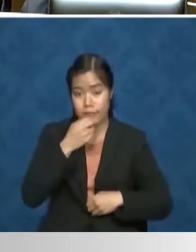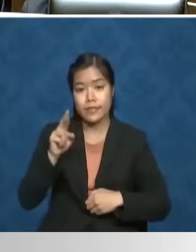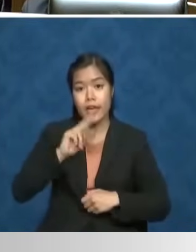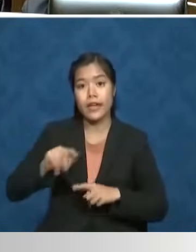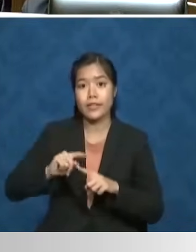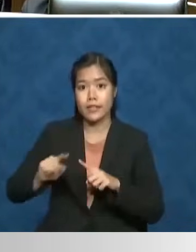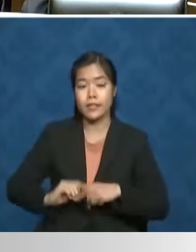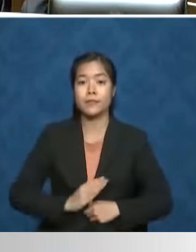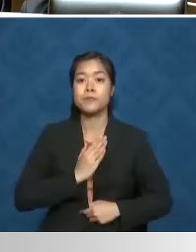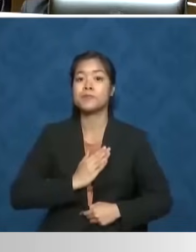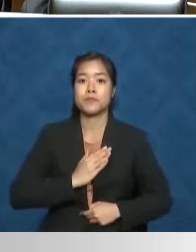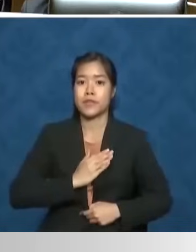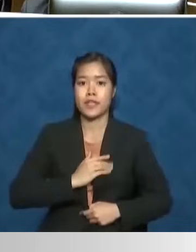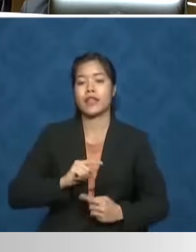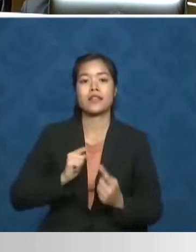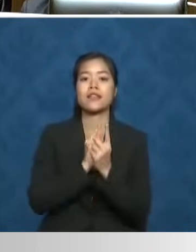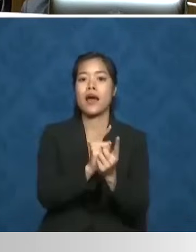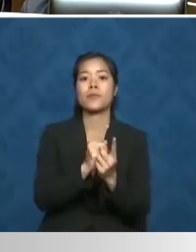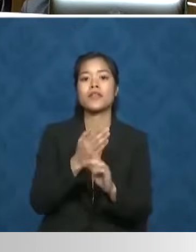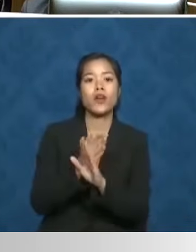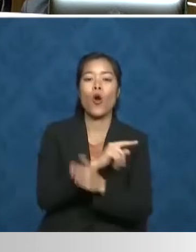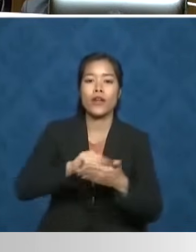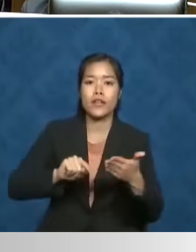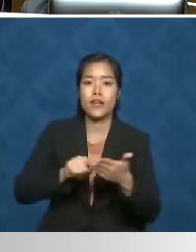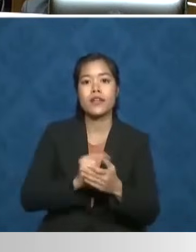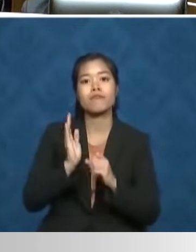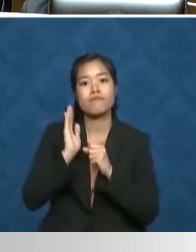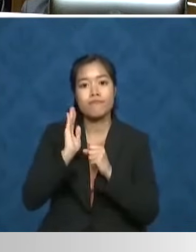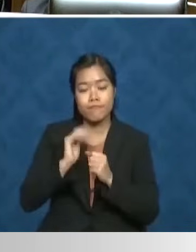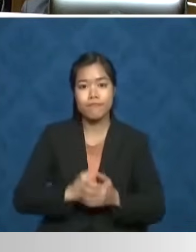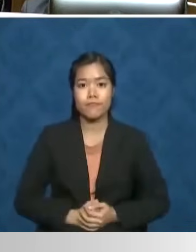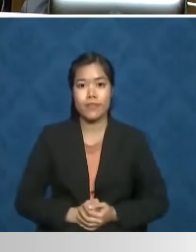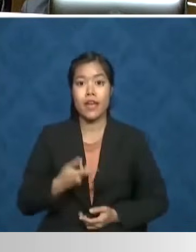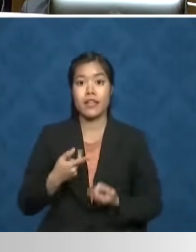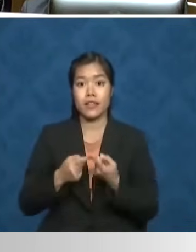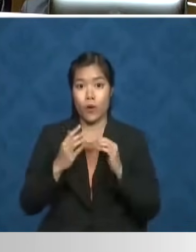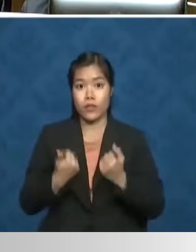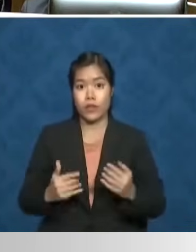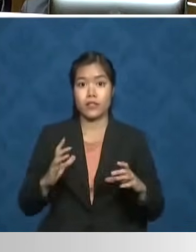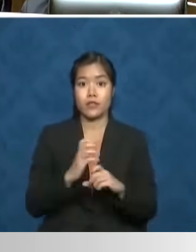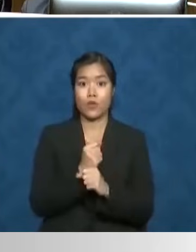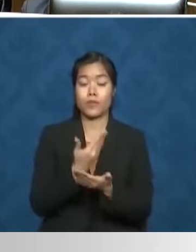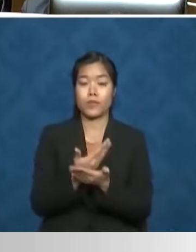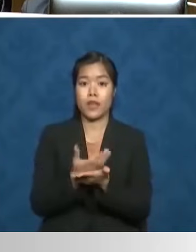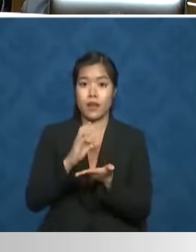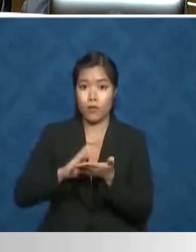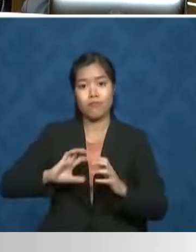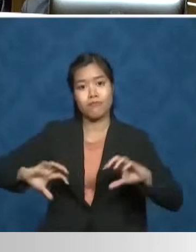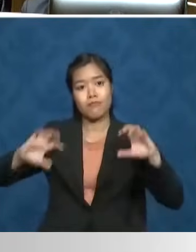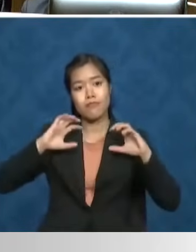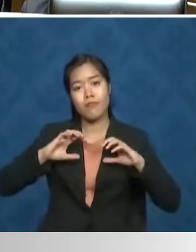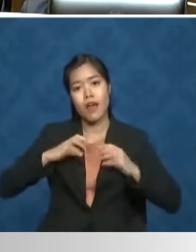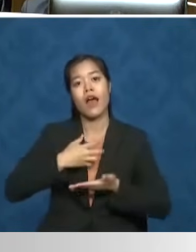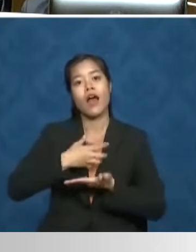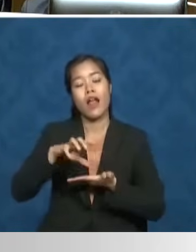มๆกันตามที่ท่านได้หาเสียงเอาไว้แต่การจัดสรรงบประมาณอย่างนี้ครับคงพอสรุปได้ว่ารัฐบาลเพียงพูดกล่อมวาด